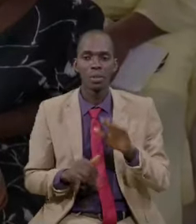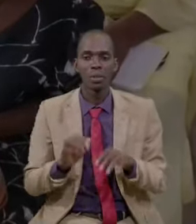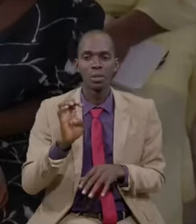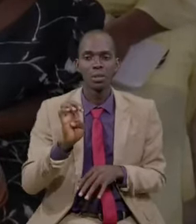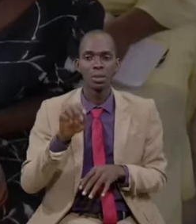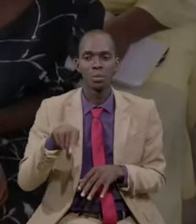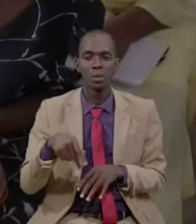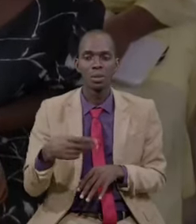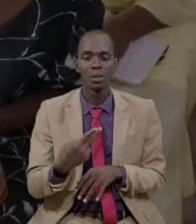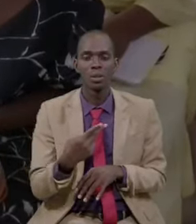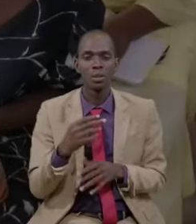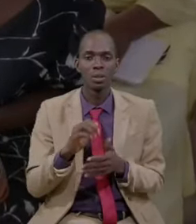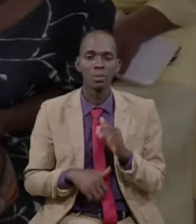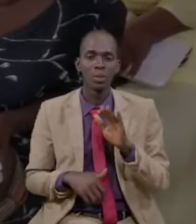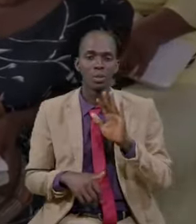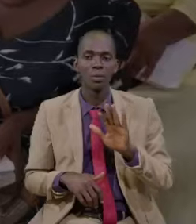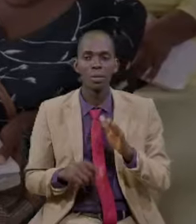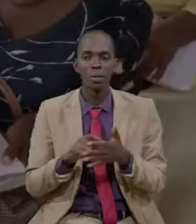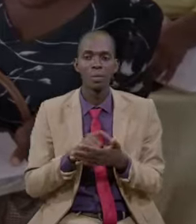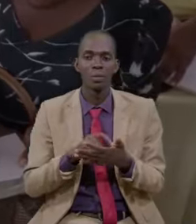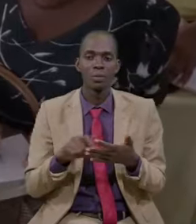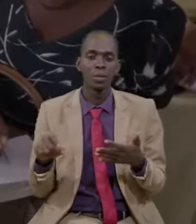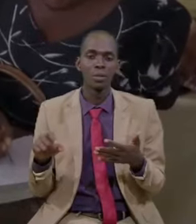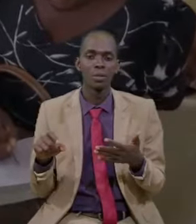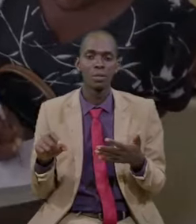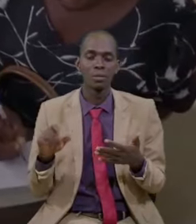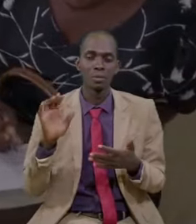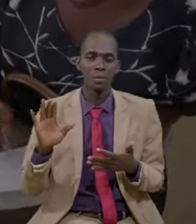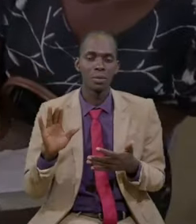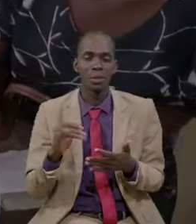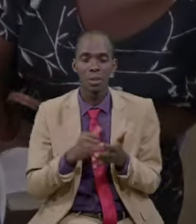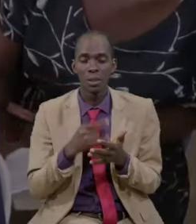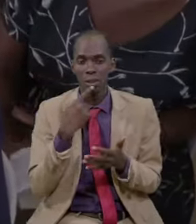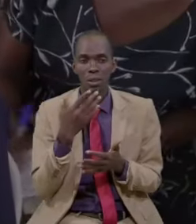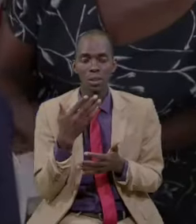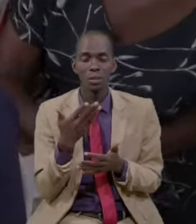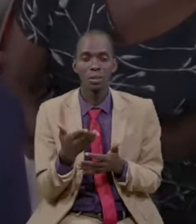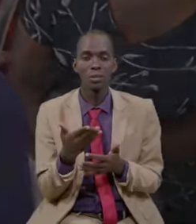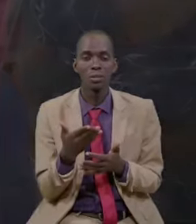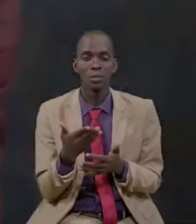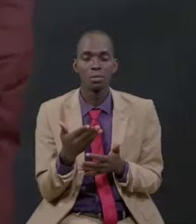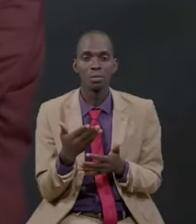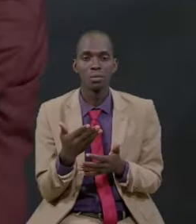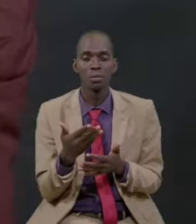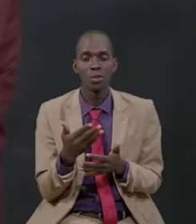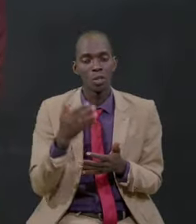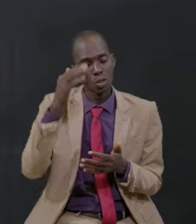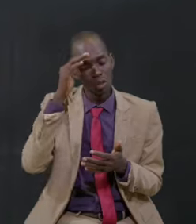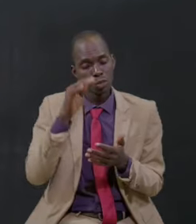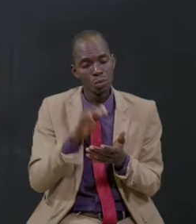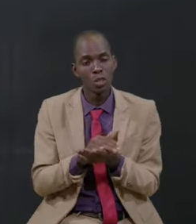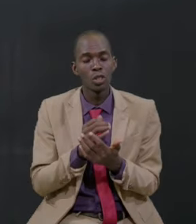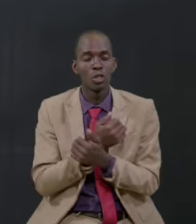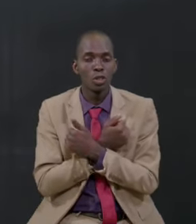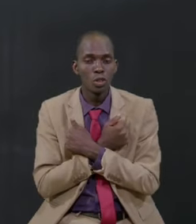vie. Éphésiens 5, verset 5. Marie, aimez vos femmes